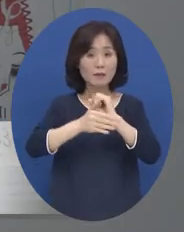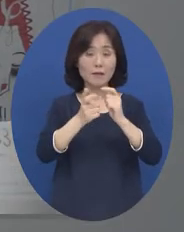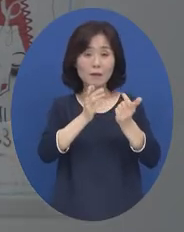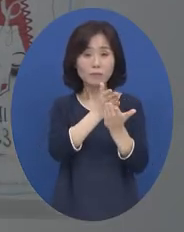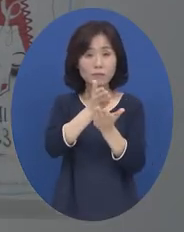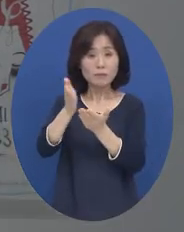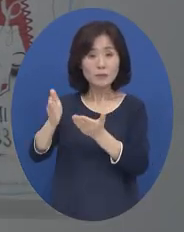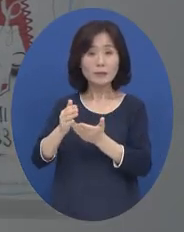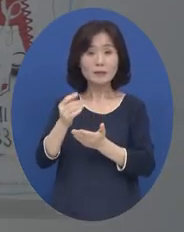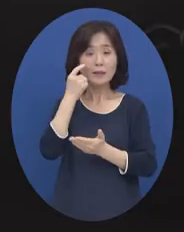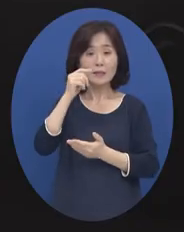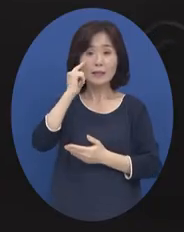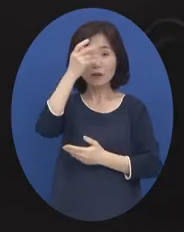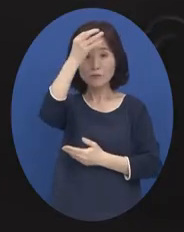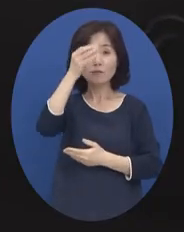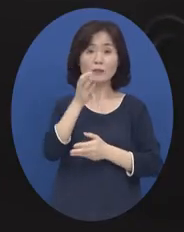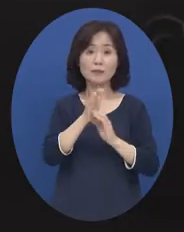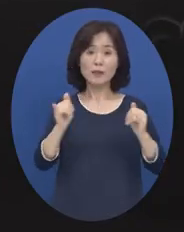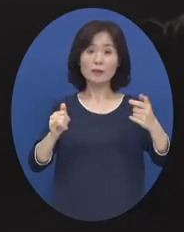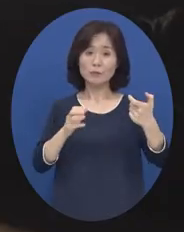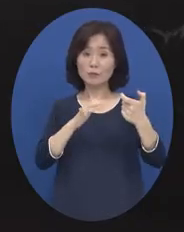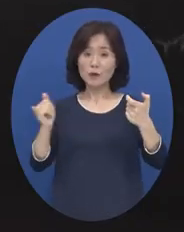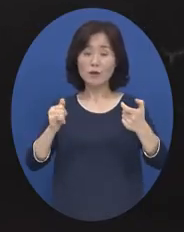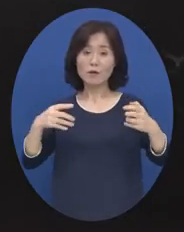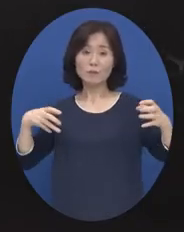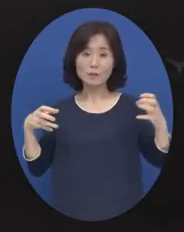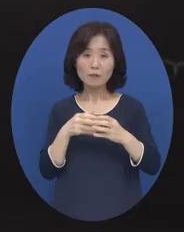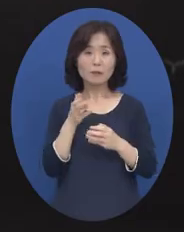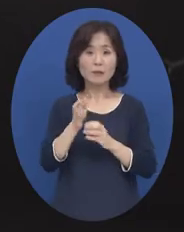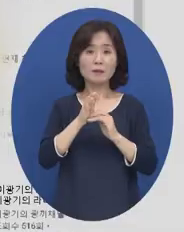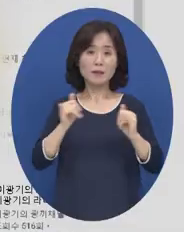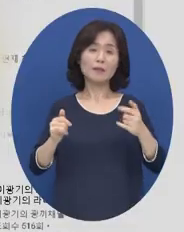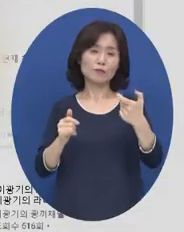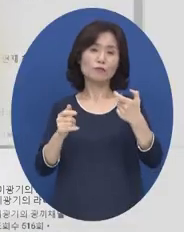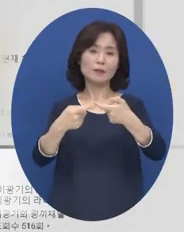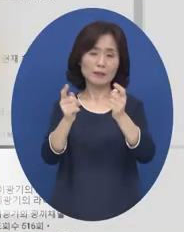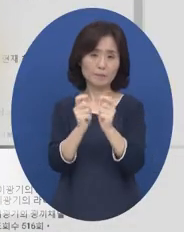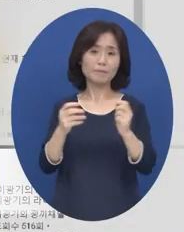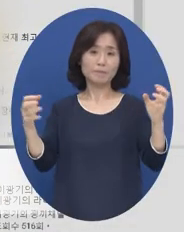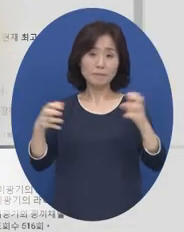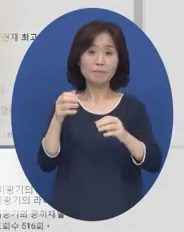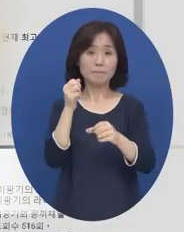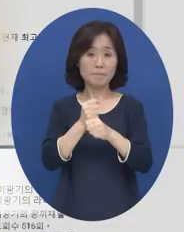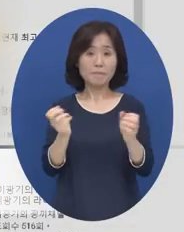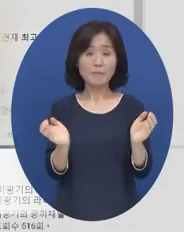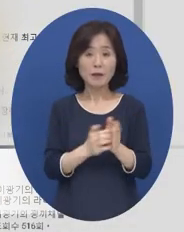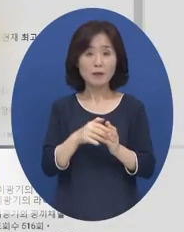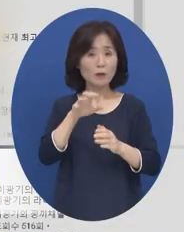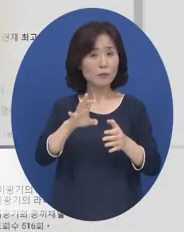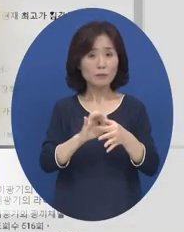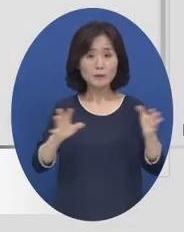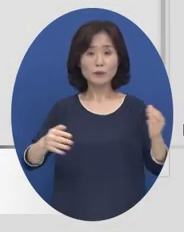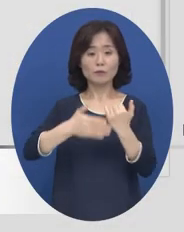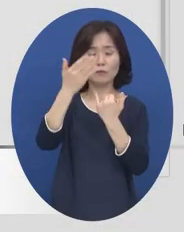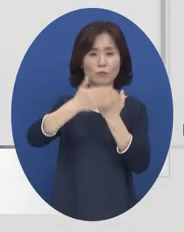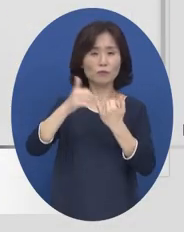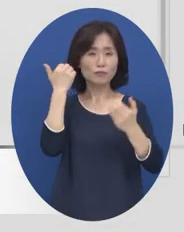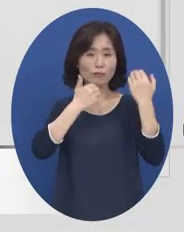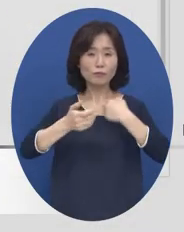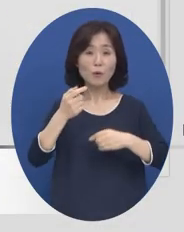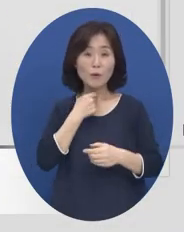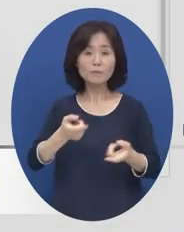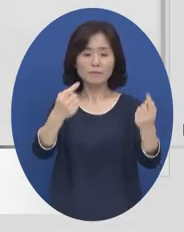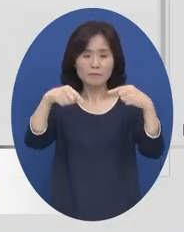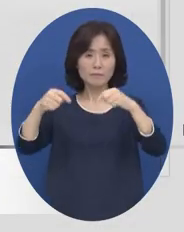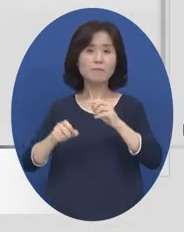작가 60명과 협력사 없자 6 팀과 함께 마련했습니다 장소에 구애받지 않고 유튜브를 통해 누구나 경매에